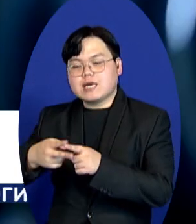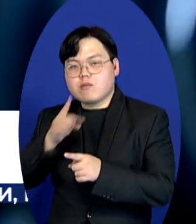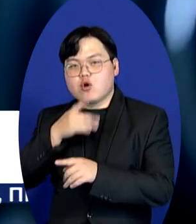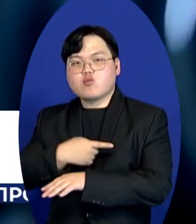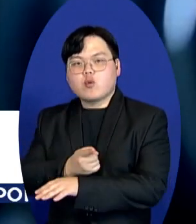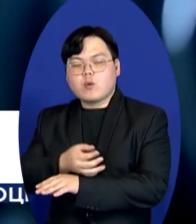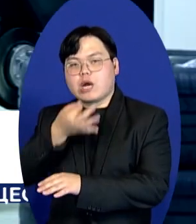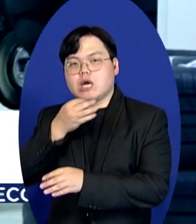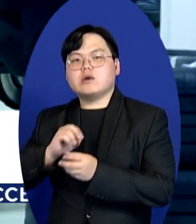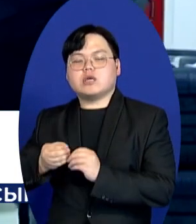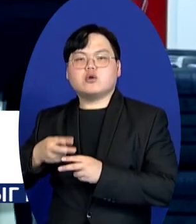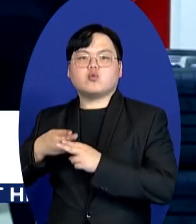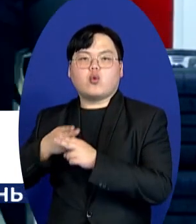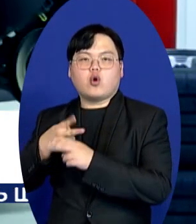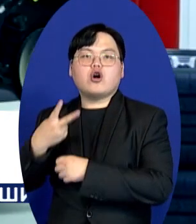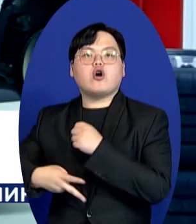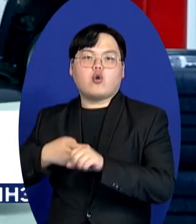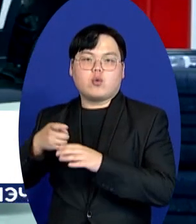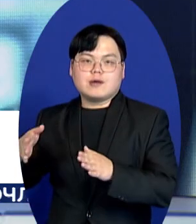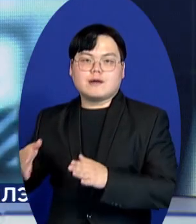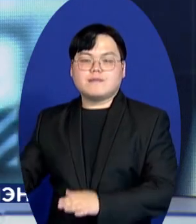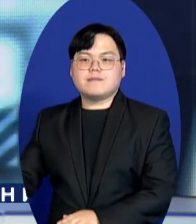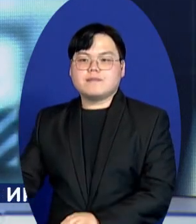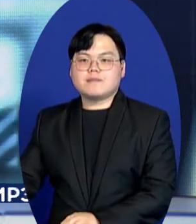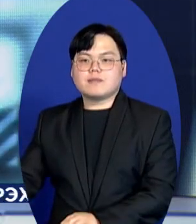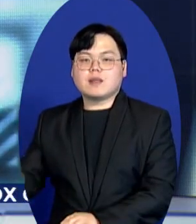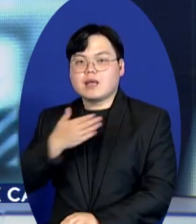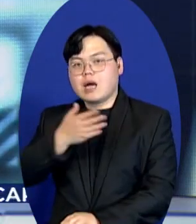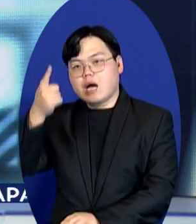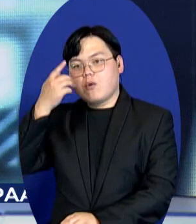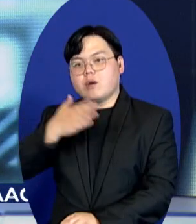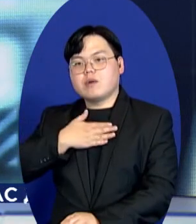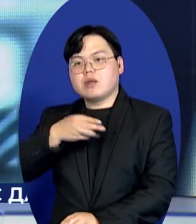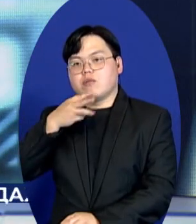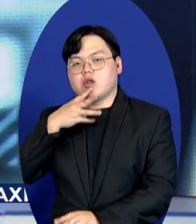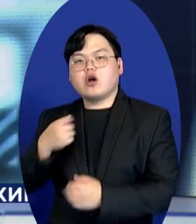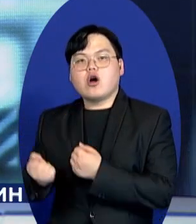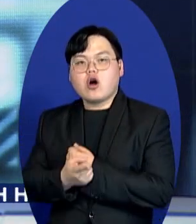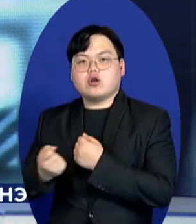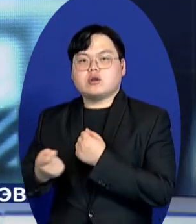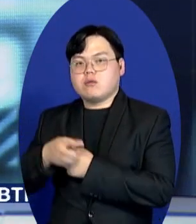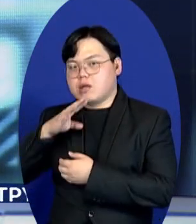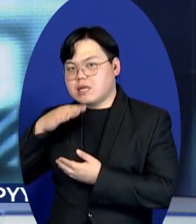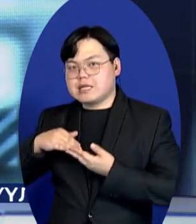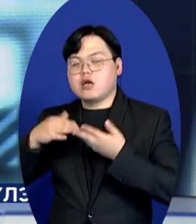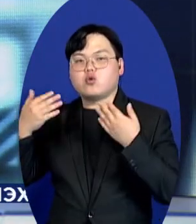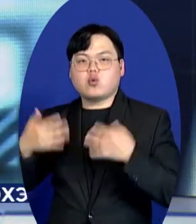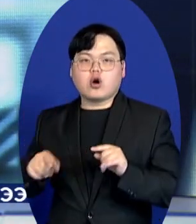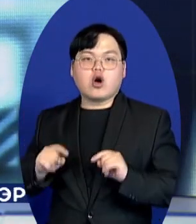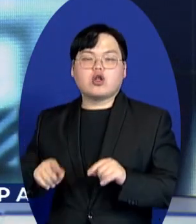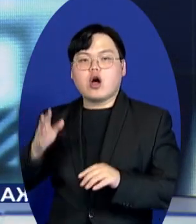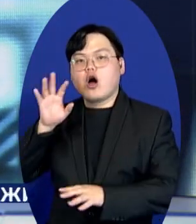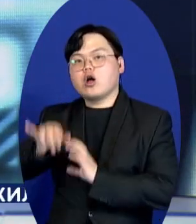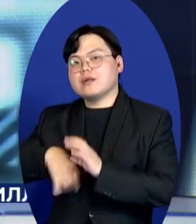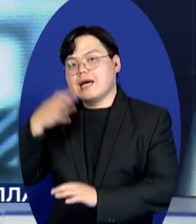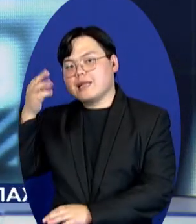цаг тухай үед нь хийж өгөх юм байна. Би та бүхэн өнөөдөр эх оронтолж өнгөрсөн онцлог үйл явдлын мэдээлүүдээс танилцууллаа. Одоо гадаад